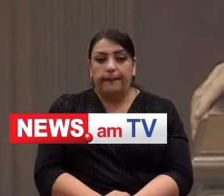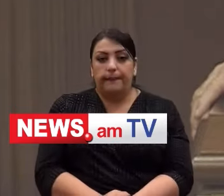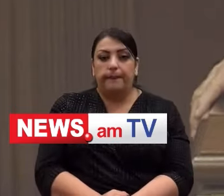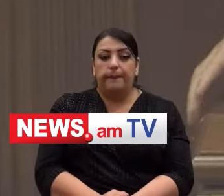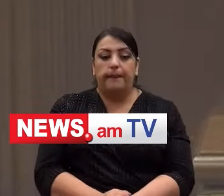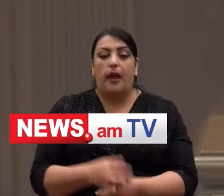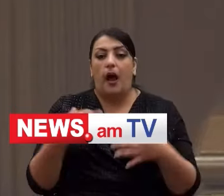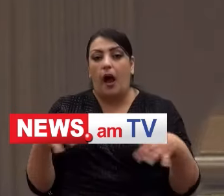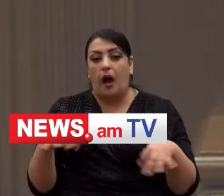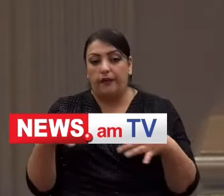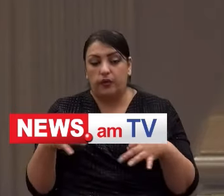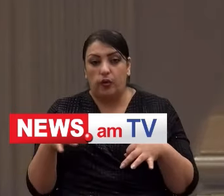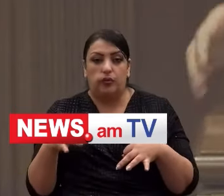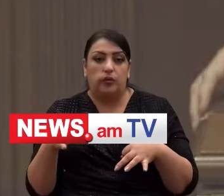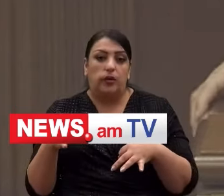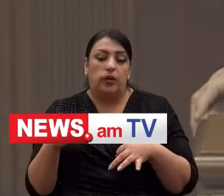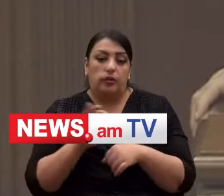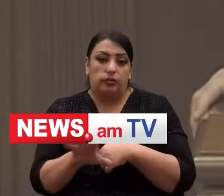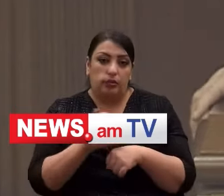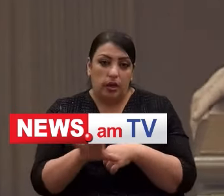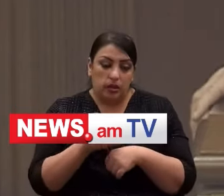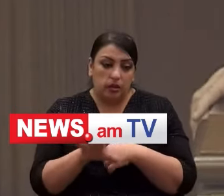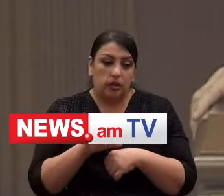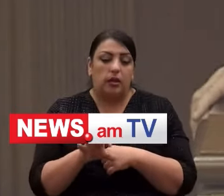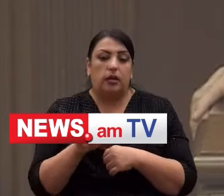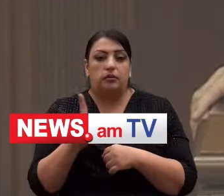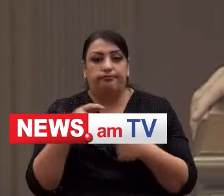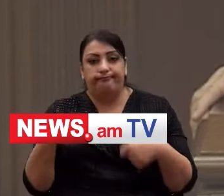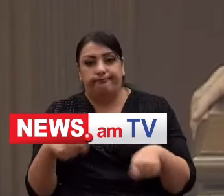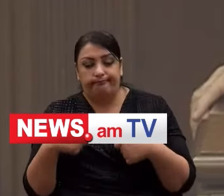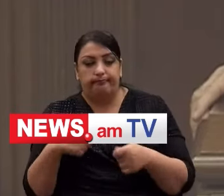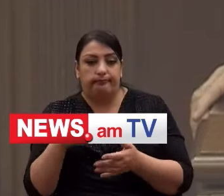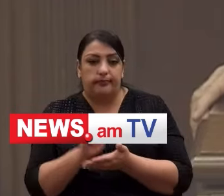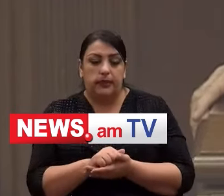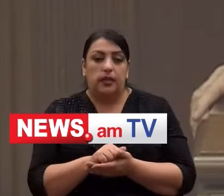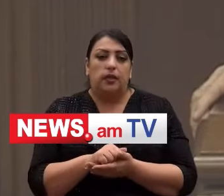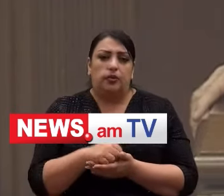Ավտո ներկրման եւ ավտոների վաճառքով զբաղվող հարյուրավոր